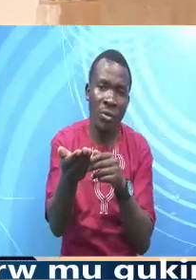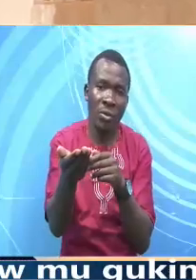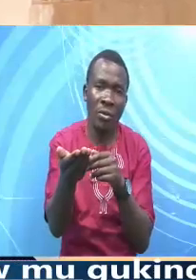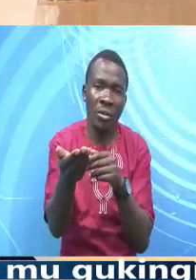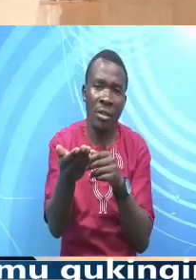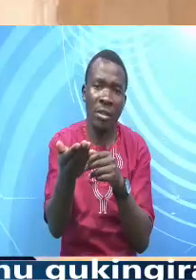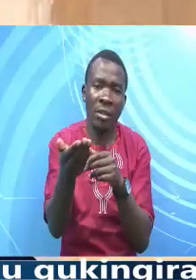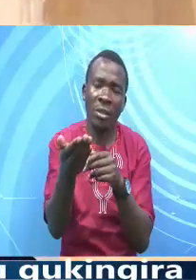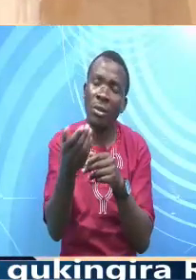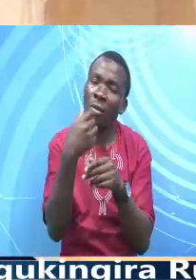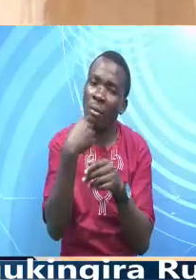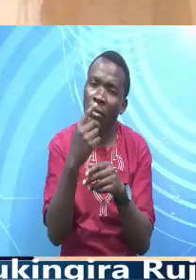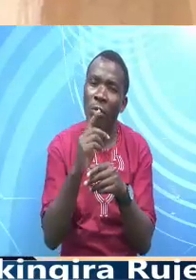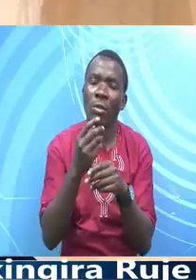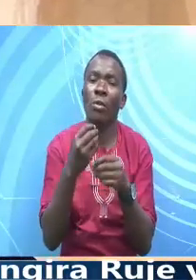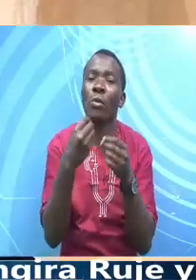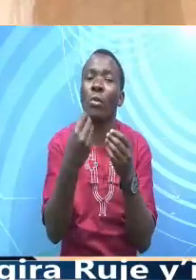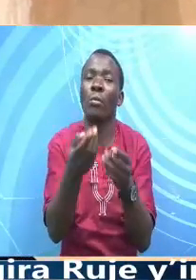Turamwiyama